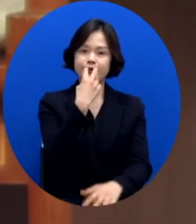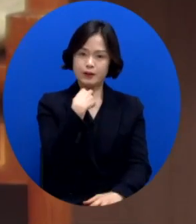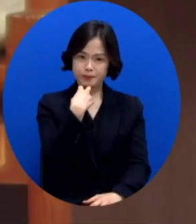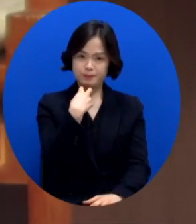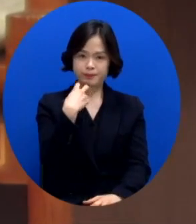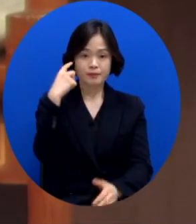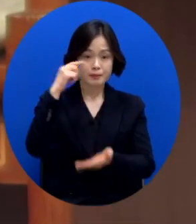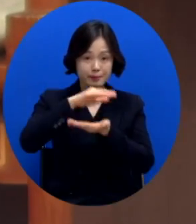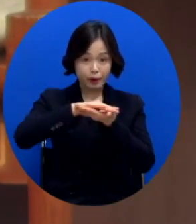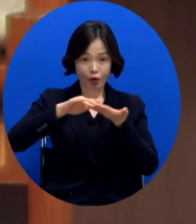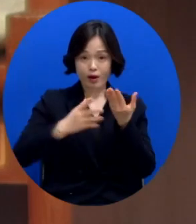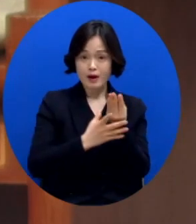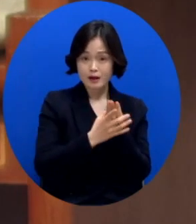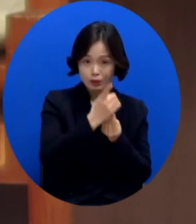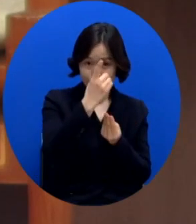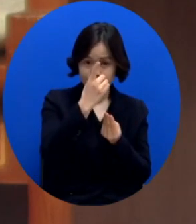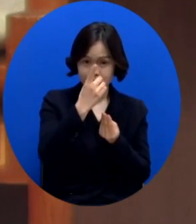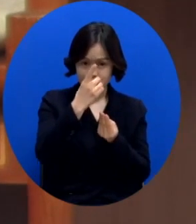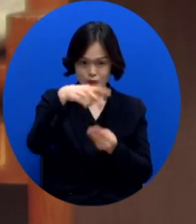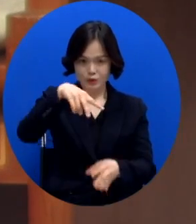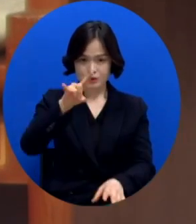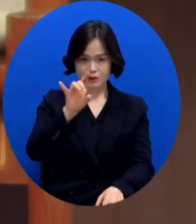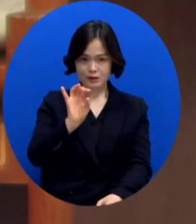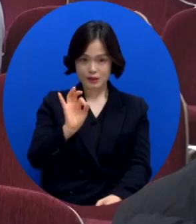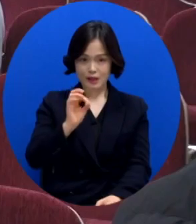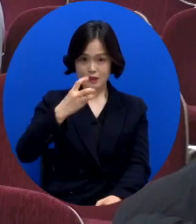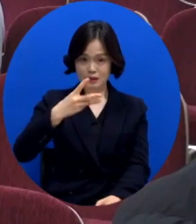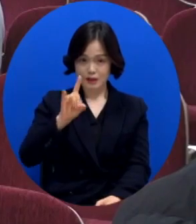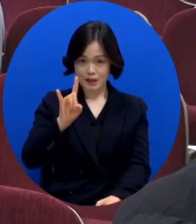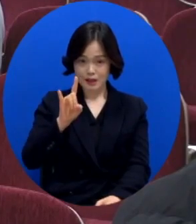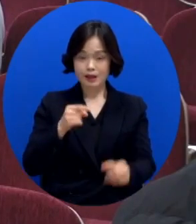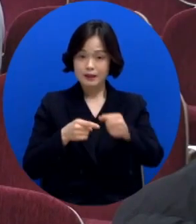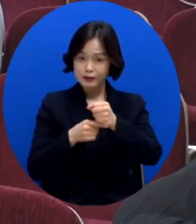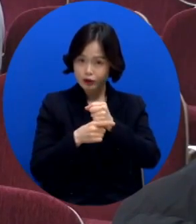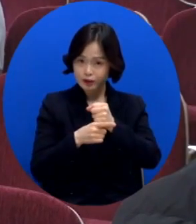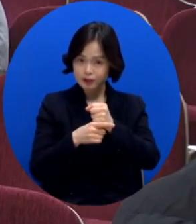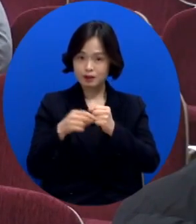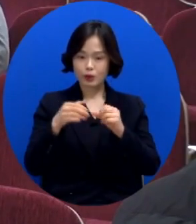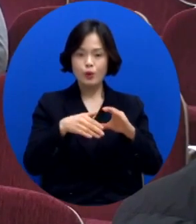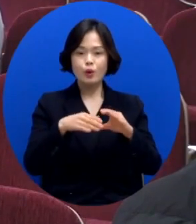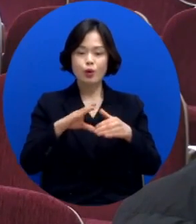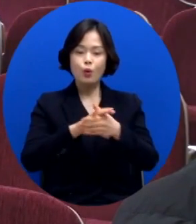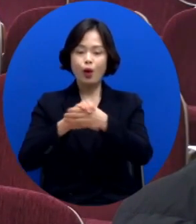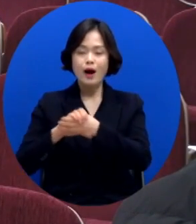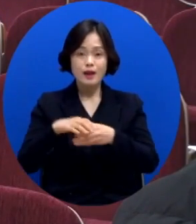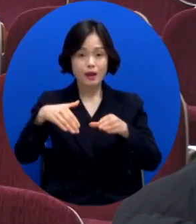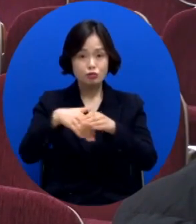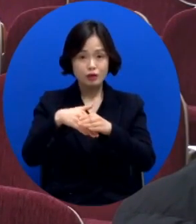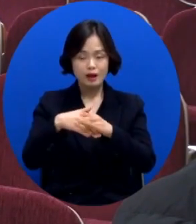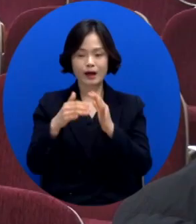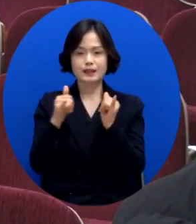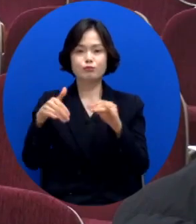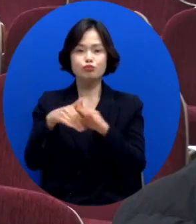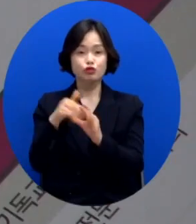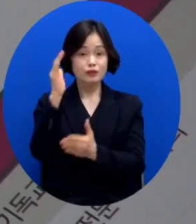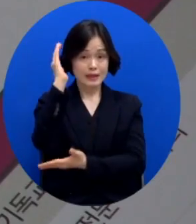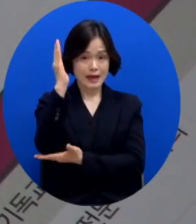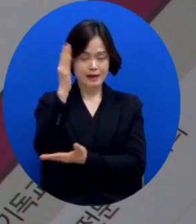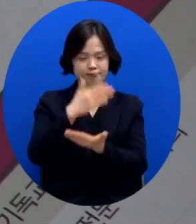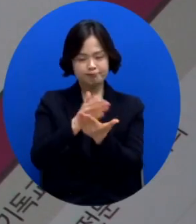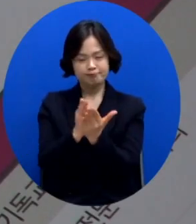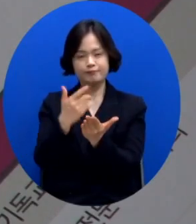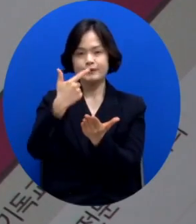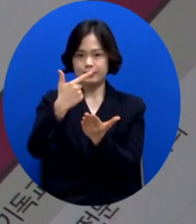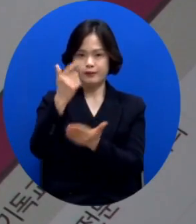평화통일, 생태정의와 화해문화, 디아코니아와 인문학 등 6개 분야를 강의할 예정입니다.